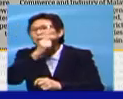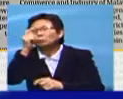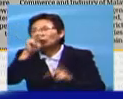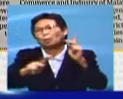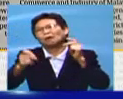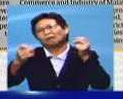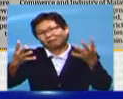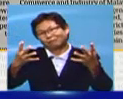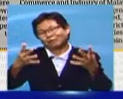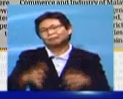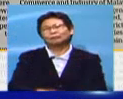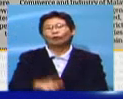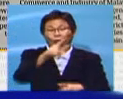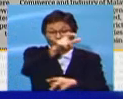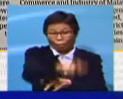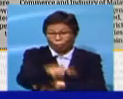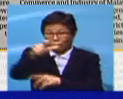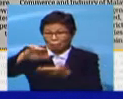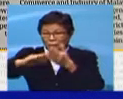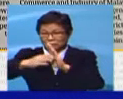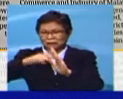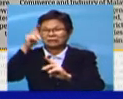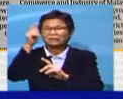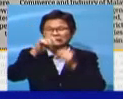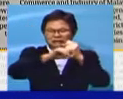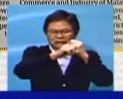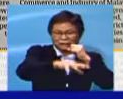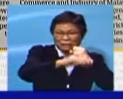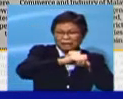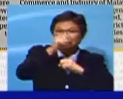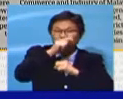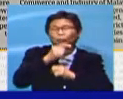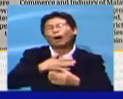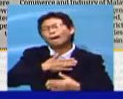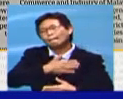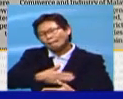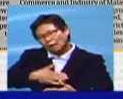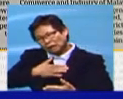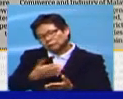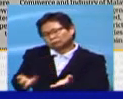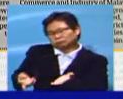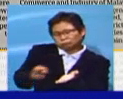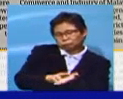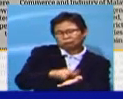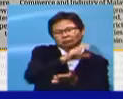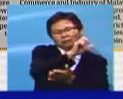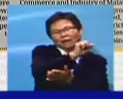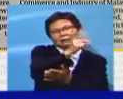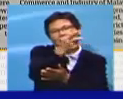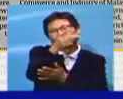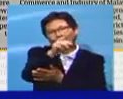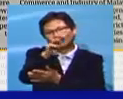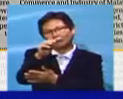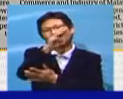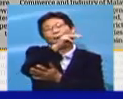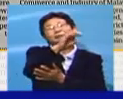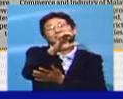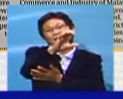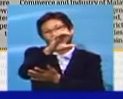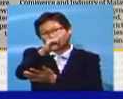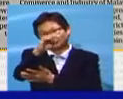ramai justeru orang ramai yang menjadi mangsa iklan palsu diminta membuat laporan kepada suruhanjaya komunikasi dan multimedia